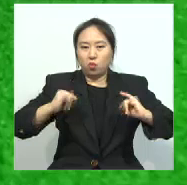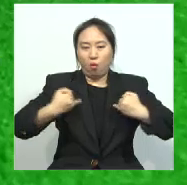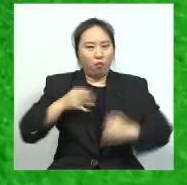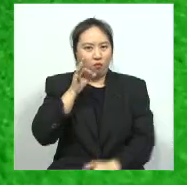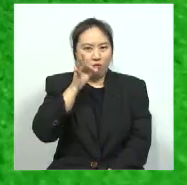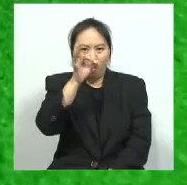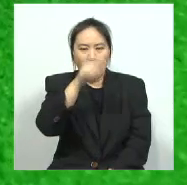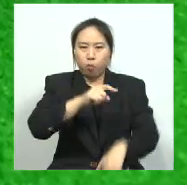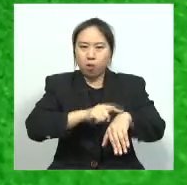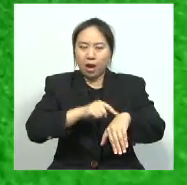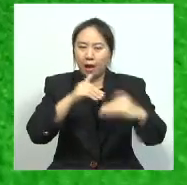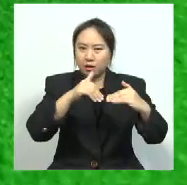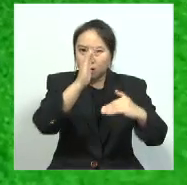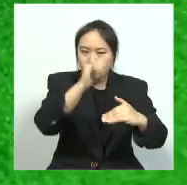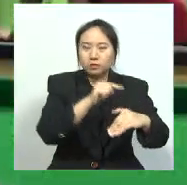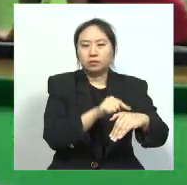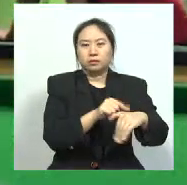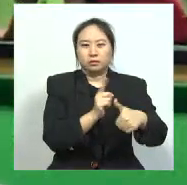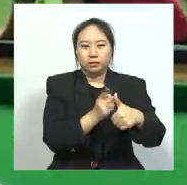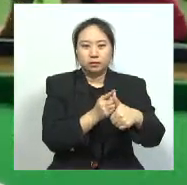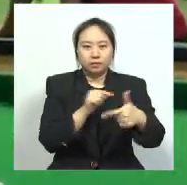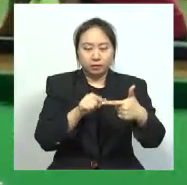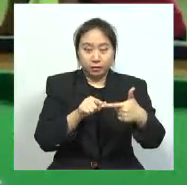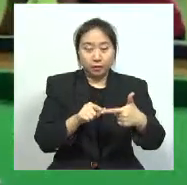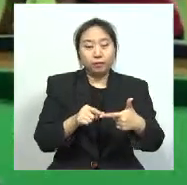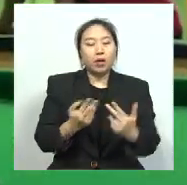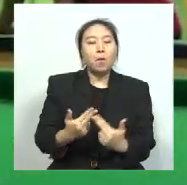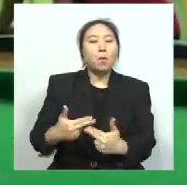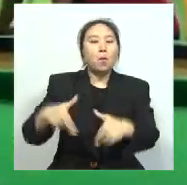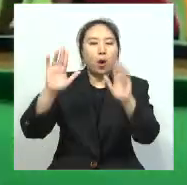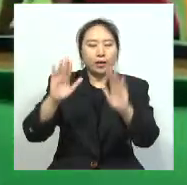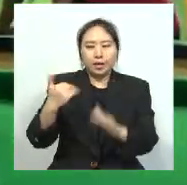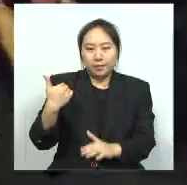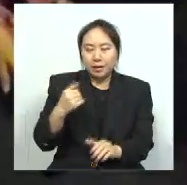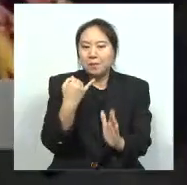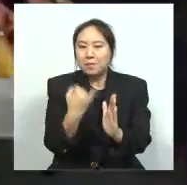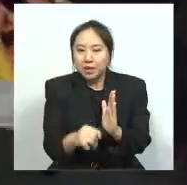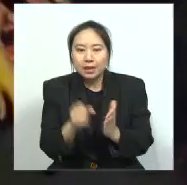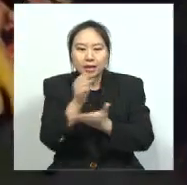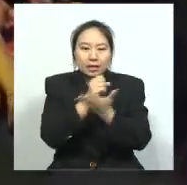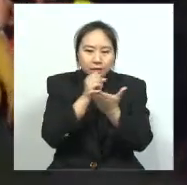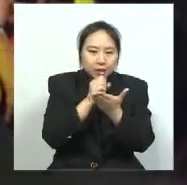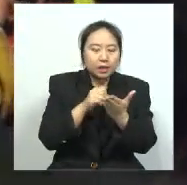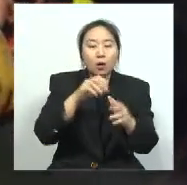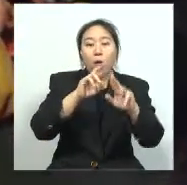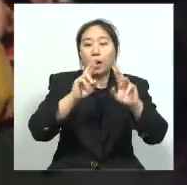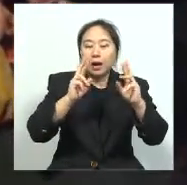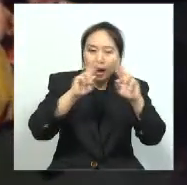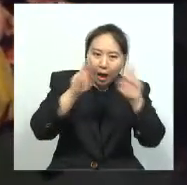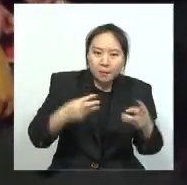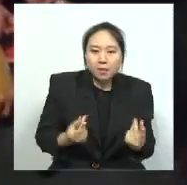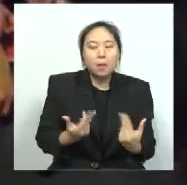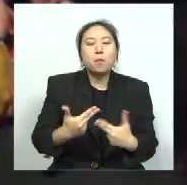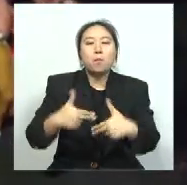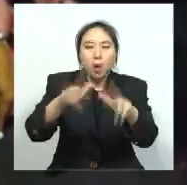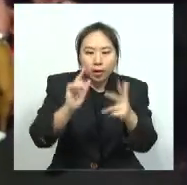การนะครับว่าเปิดเกินเวลาที่กฎหมายกำหนดยินยอมหรือว่าปล่อยปละละเลยให้กระทำความผิดเกี่ยวกับยาเสพติดในสถานบริการ